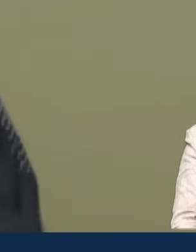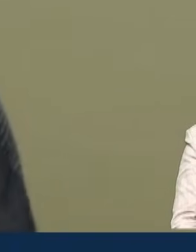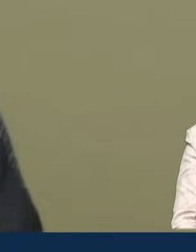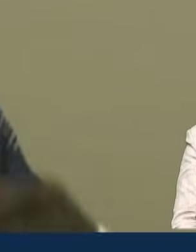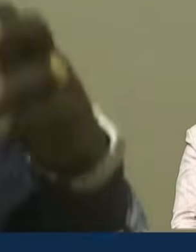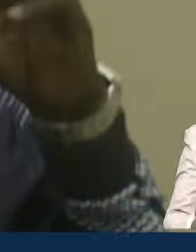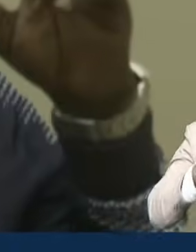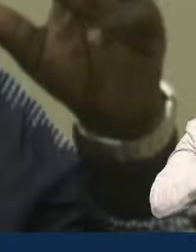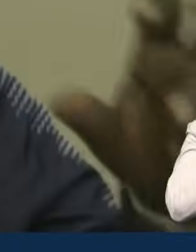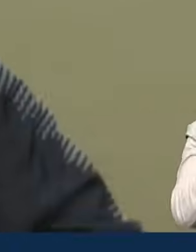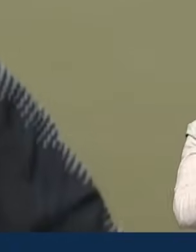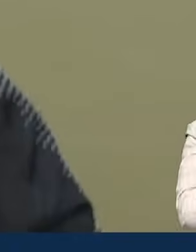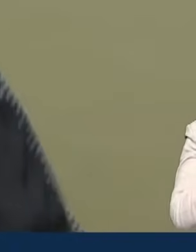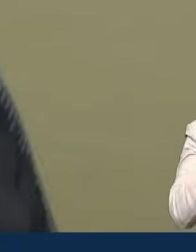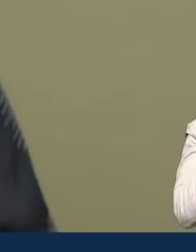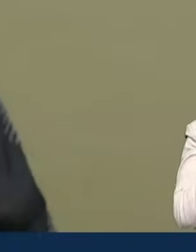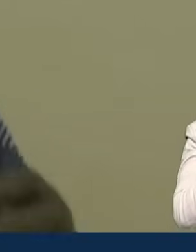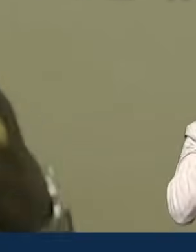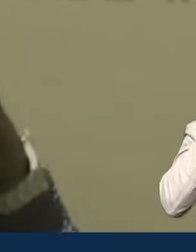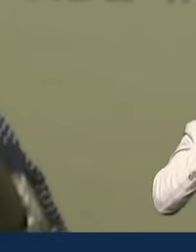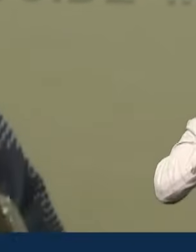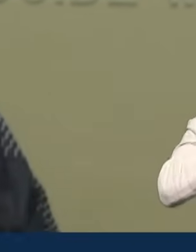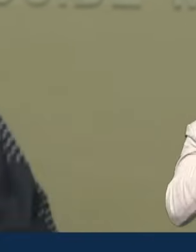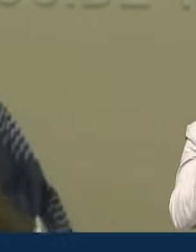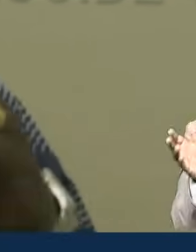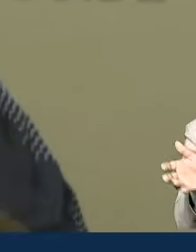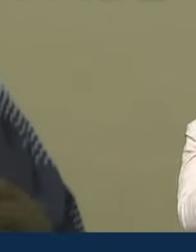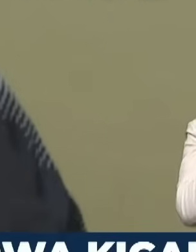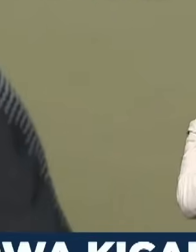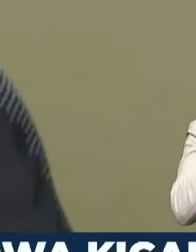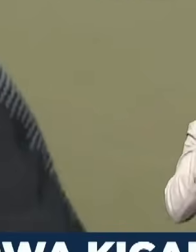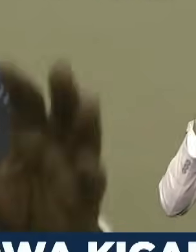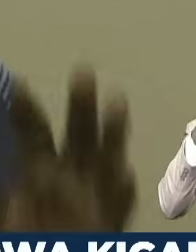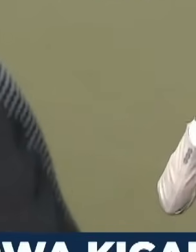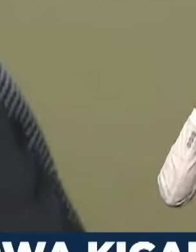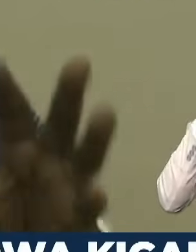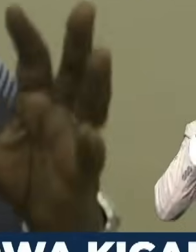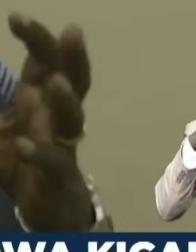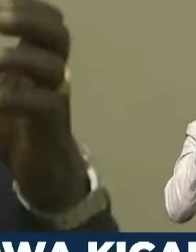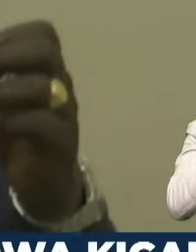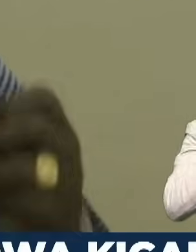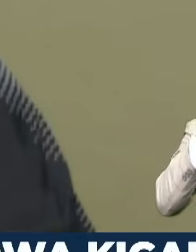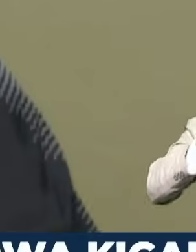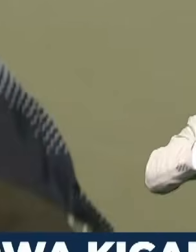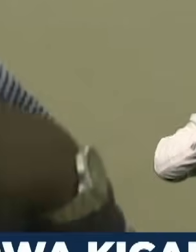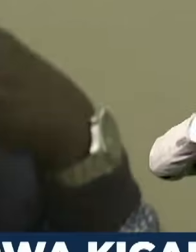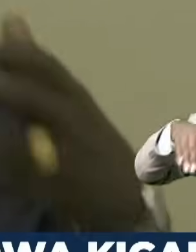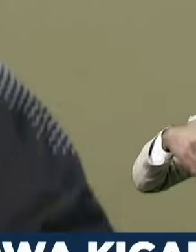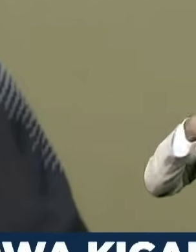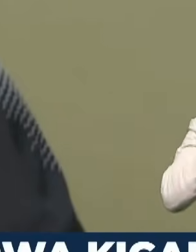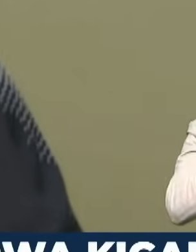Mu gihugu cyacu ihuriro nk'iri tuzarishyiraho, tubishishikarize n'abandi kugira ngo ihuriro nk'iri ribe hose kandi buri